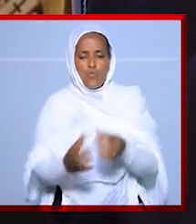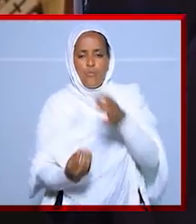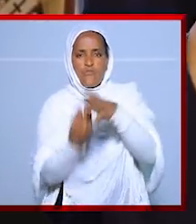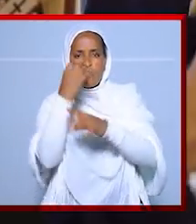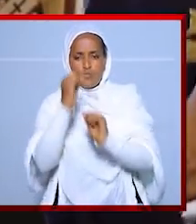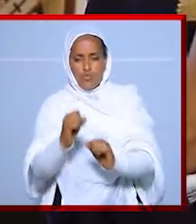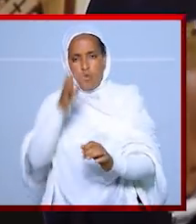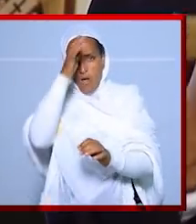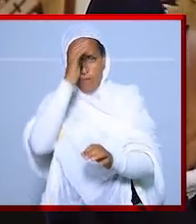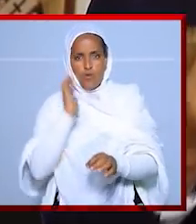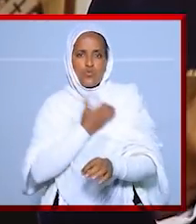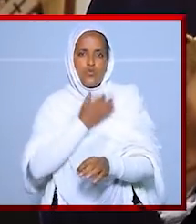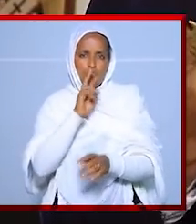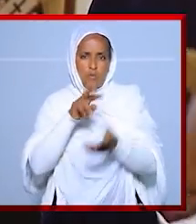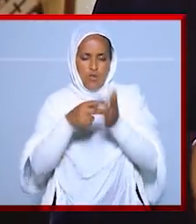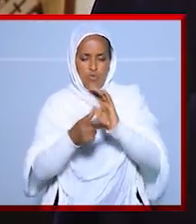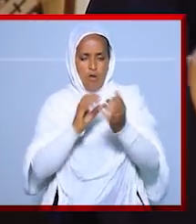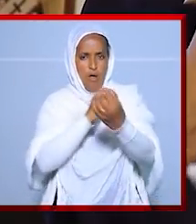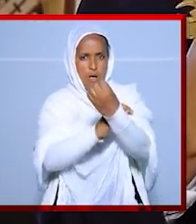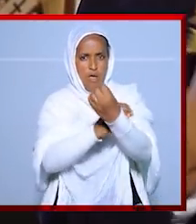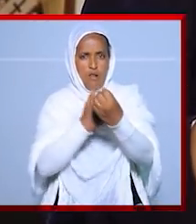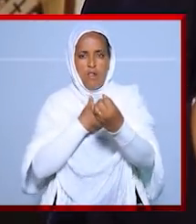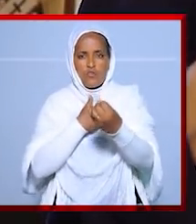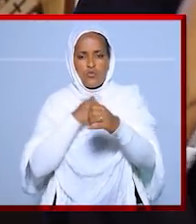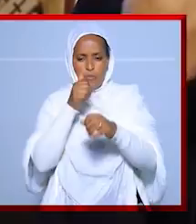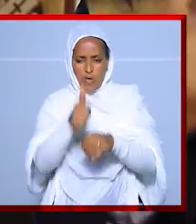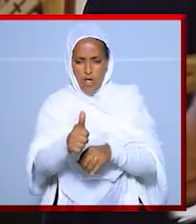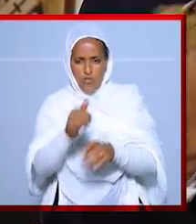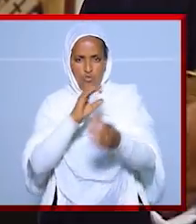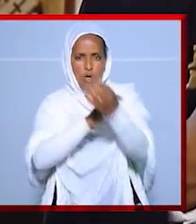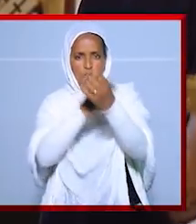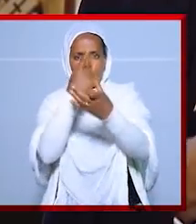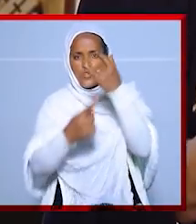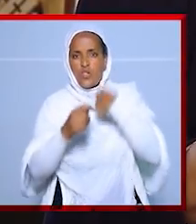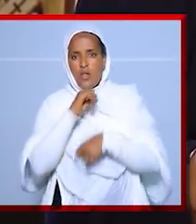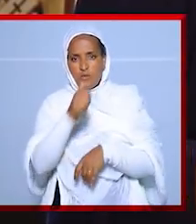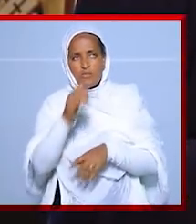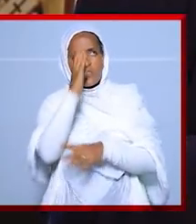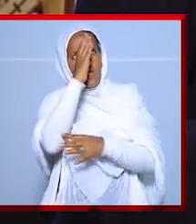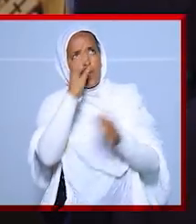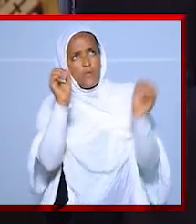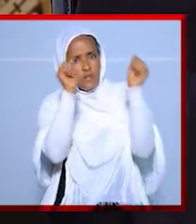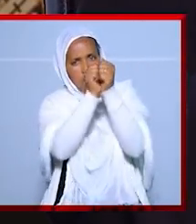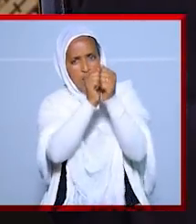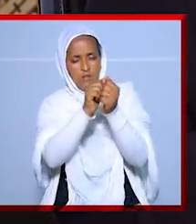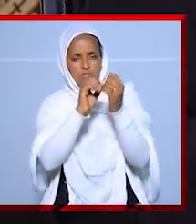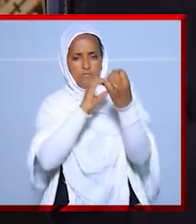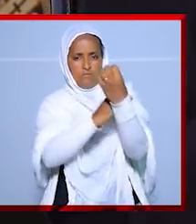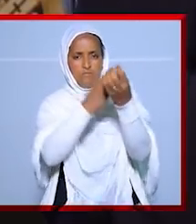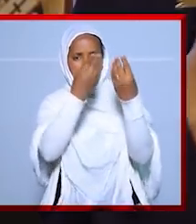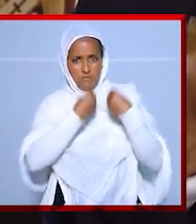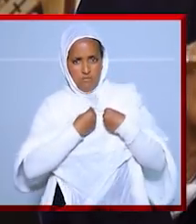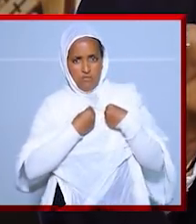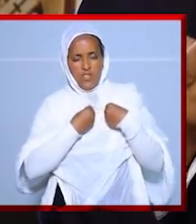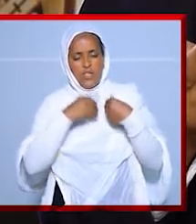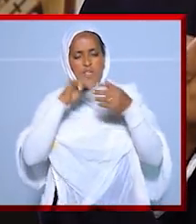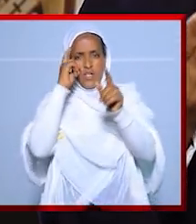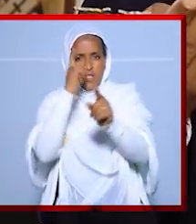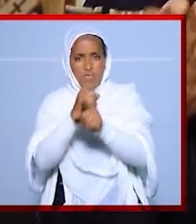ተጽዕኖ መፍጠር የሚችሉ አባቶች ናቸው ማለት ነው። ኃይል አላቸው። በስጋዊ በራሳቸው አቅም ብቻ አይደለም ያሉት፣ ከእግዚአብሔር ጋር ጭምር ያሉት። ልክ